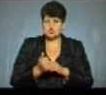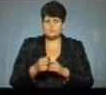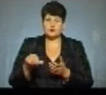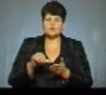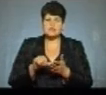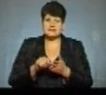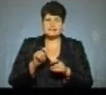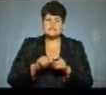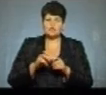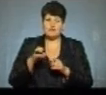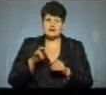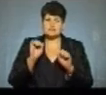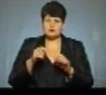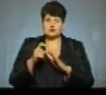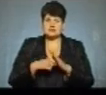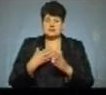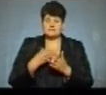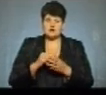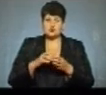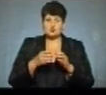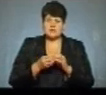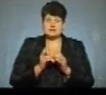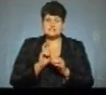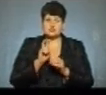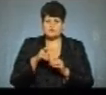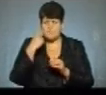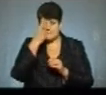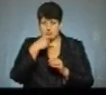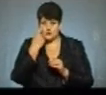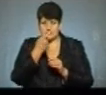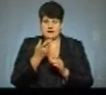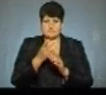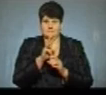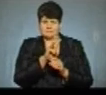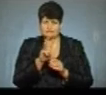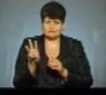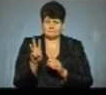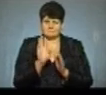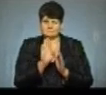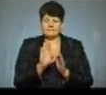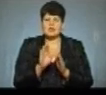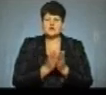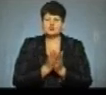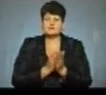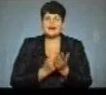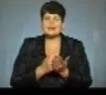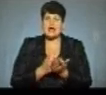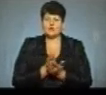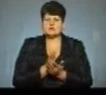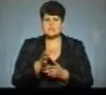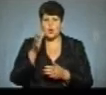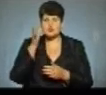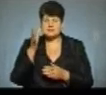Учасники тестування зможуть дізнатися свої результати, зайшовши в персональний кабінет на сайті Державної служби якості освіти.